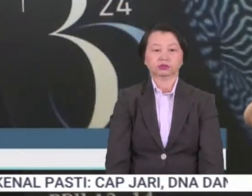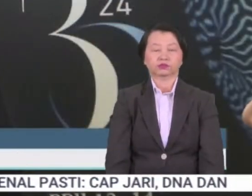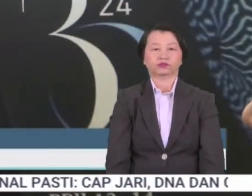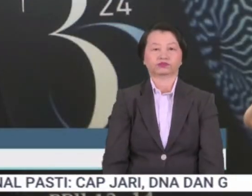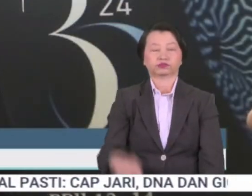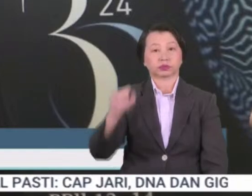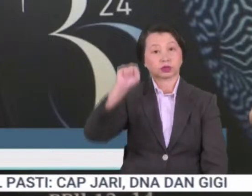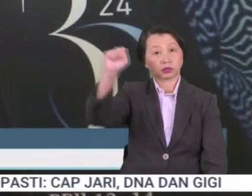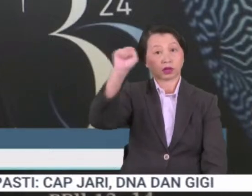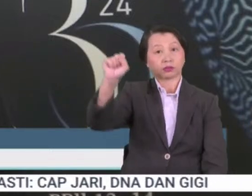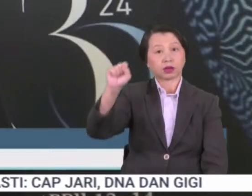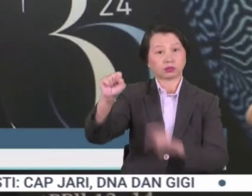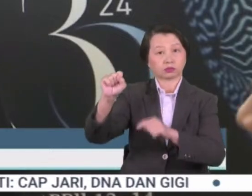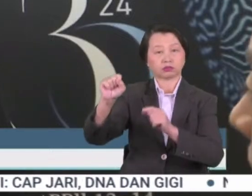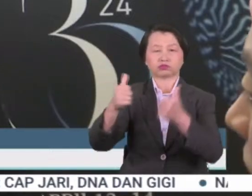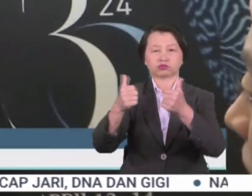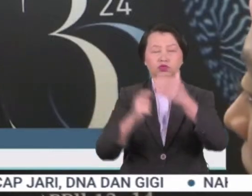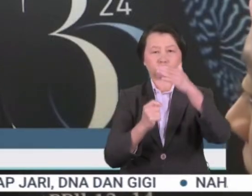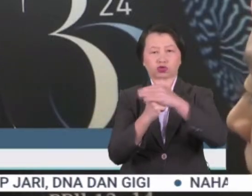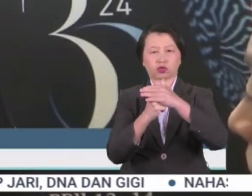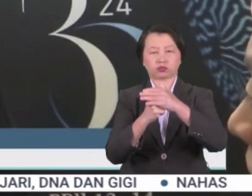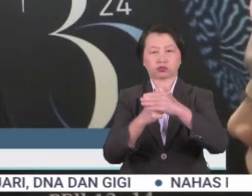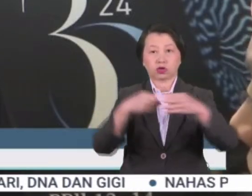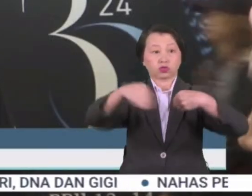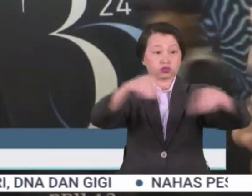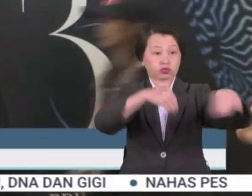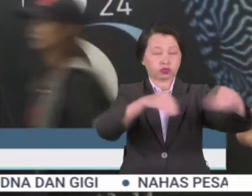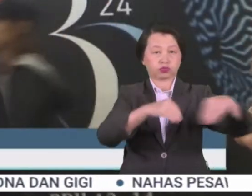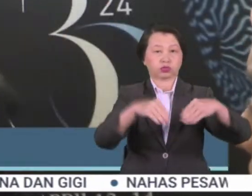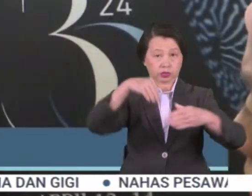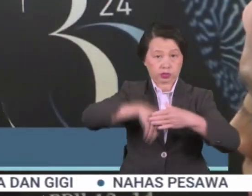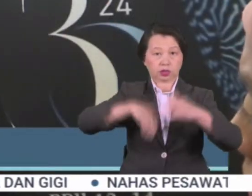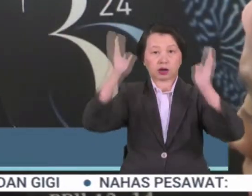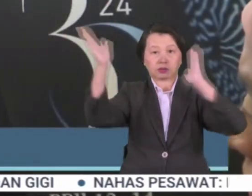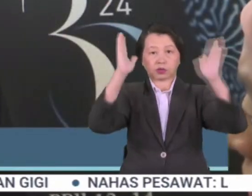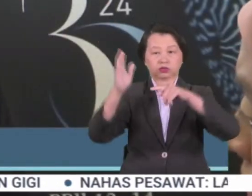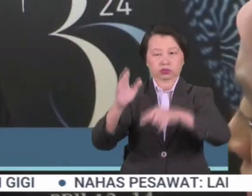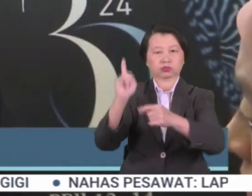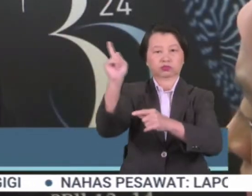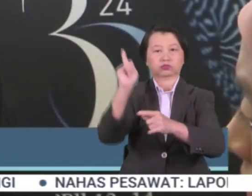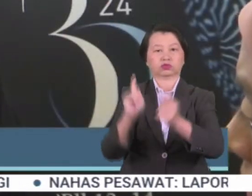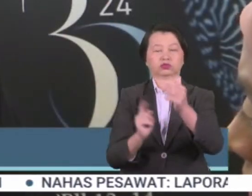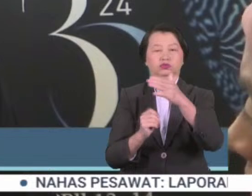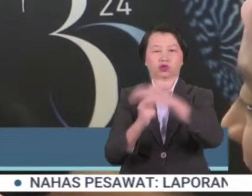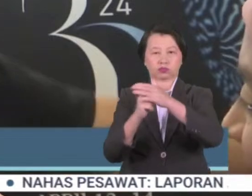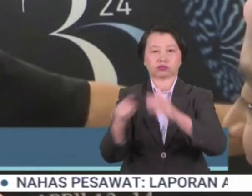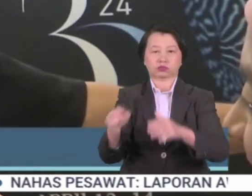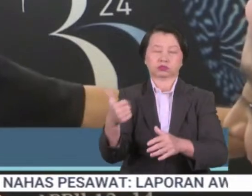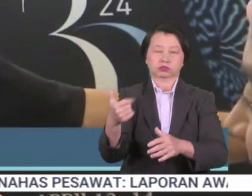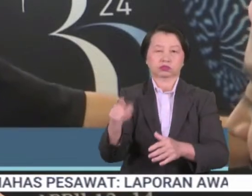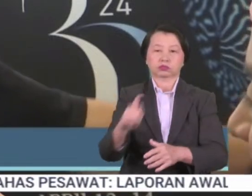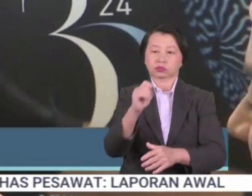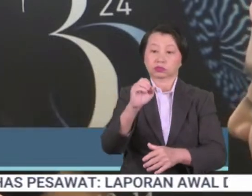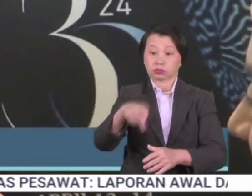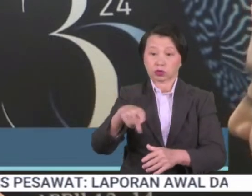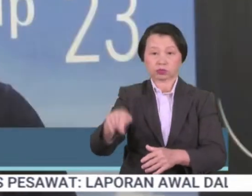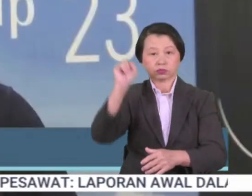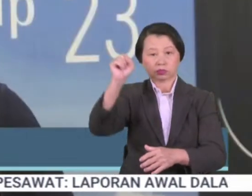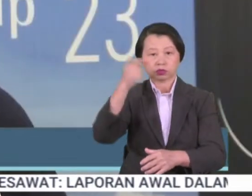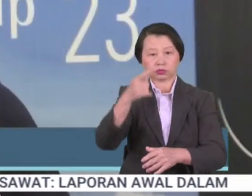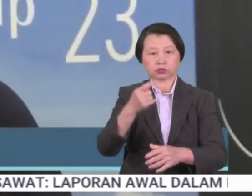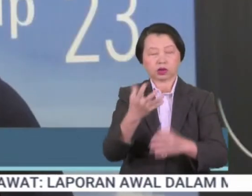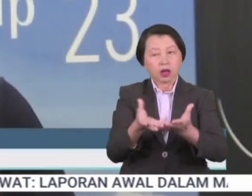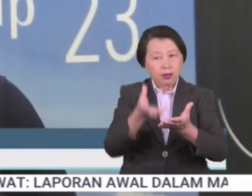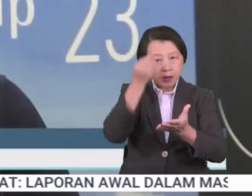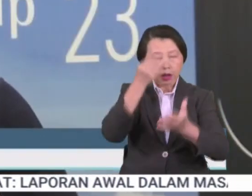in Sabah Here is one of the top diving destinations in Malaysia and then to learn diving can stight into the water